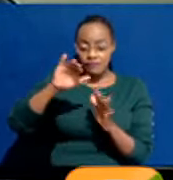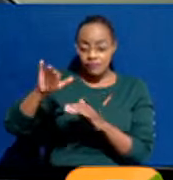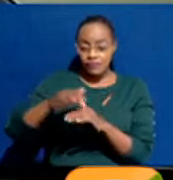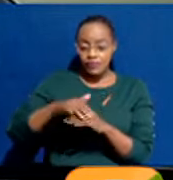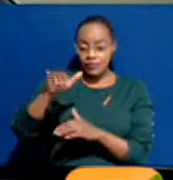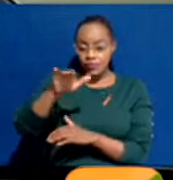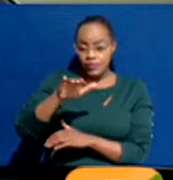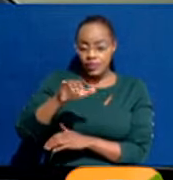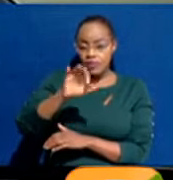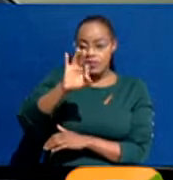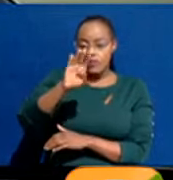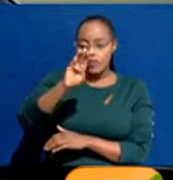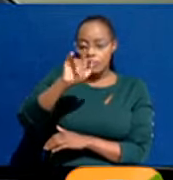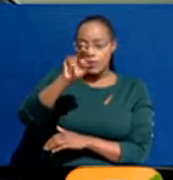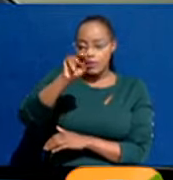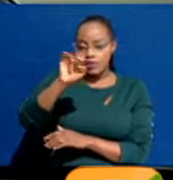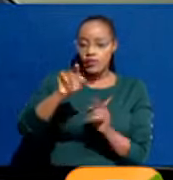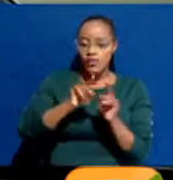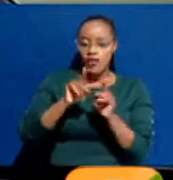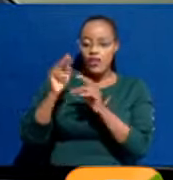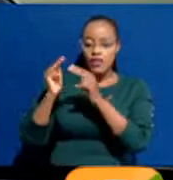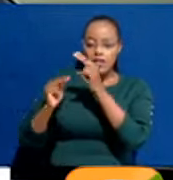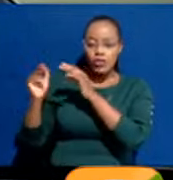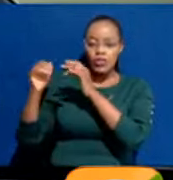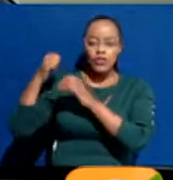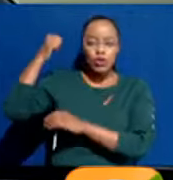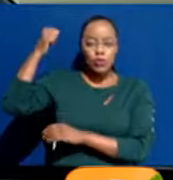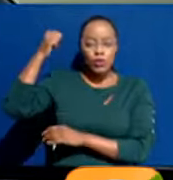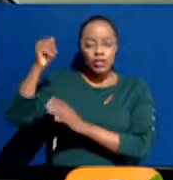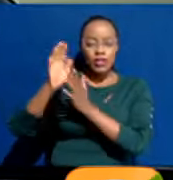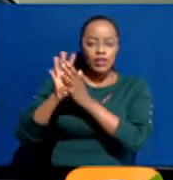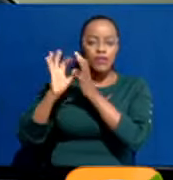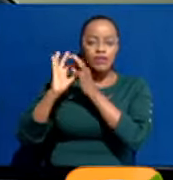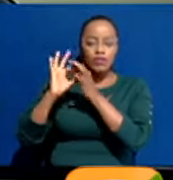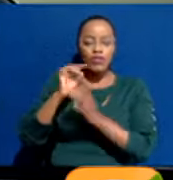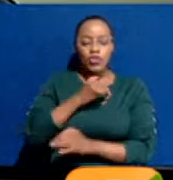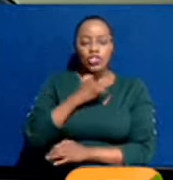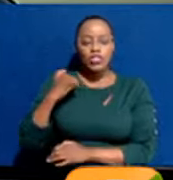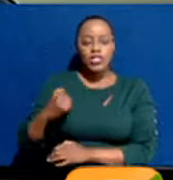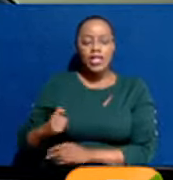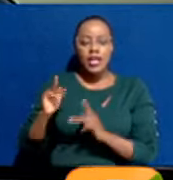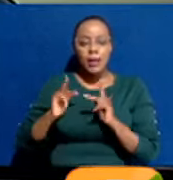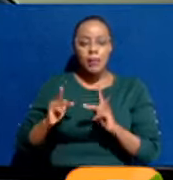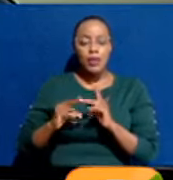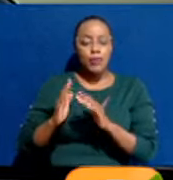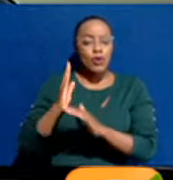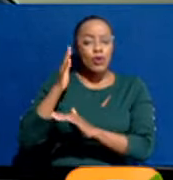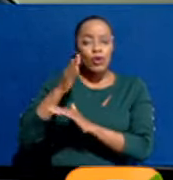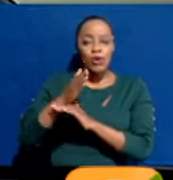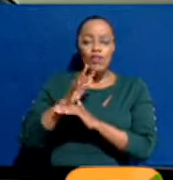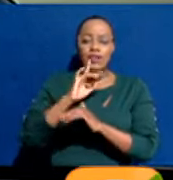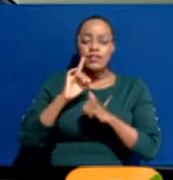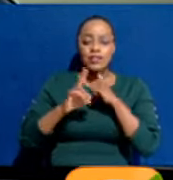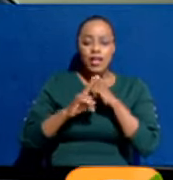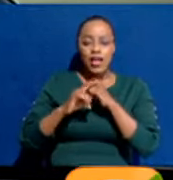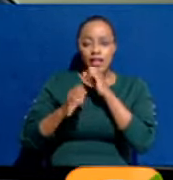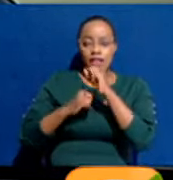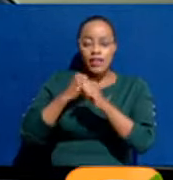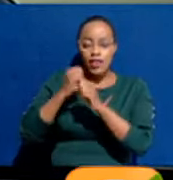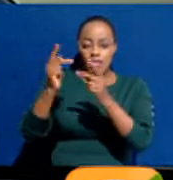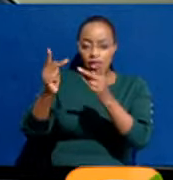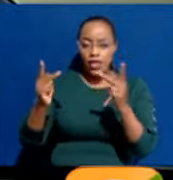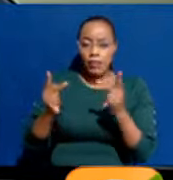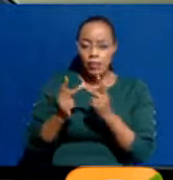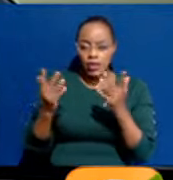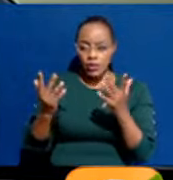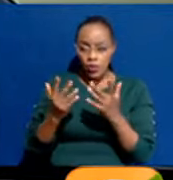Mji wa Forbidden unatambulika kubeba historia ya siasa na tamaduni za Wachina kwa zaidi ya miaka 600. Naam, na ndio sehemu